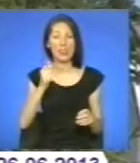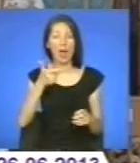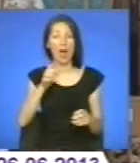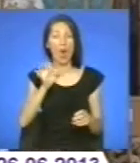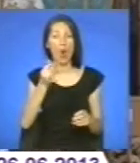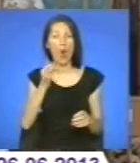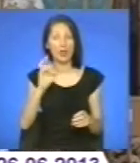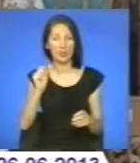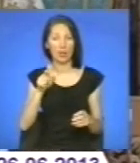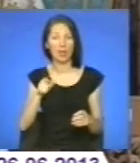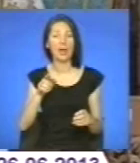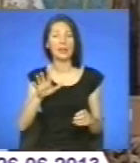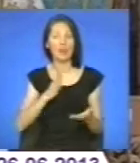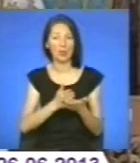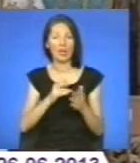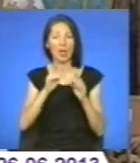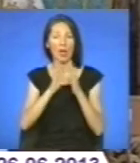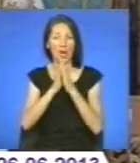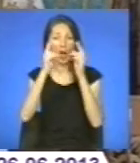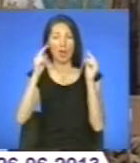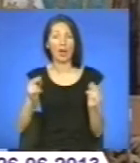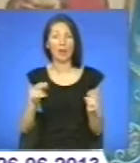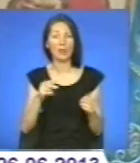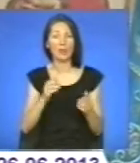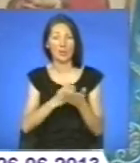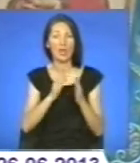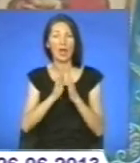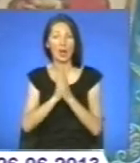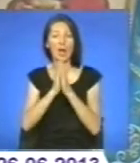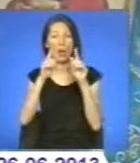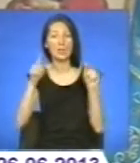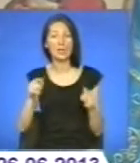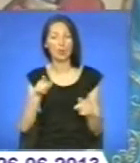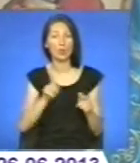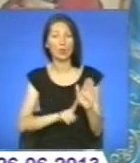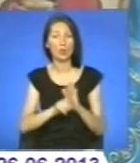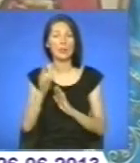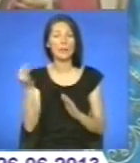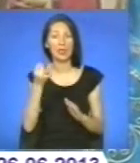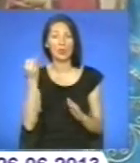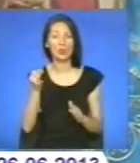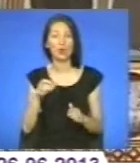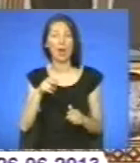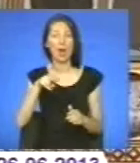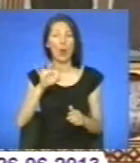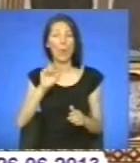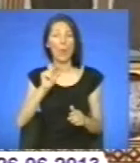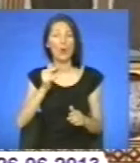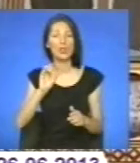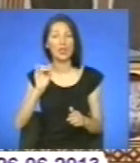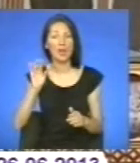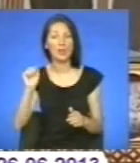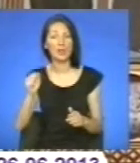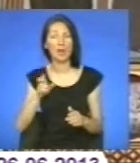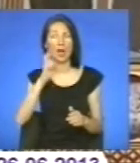Звідси починалася історія Почаївської ікони Божої Матері. Після того, як її подарував поміщиці під час подорожі